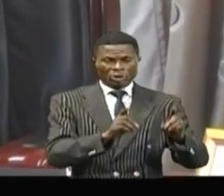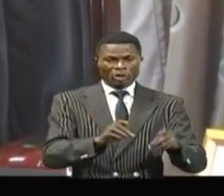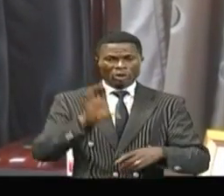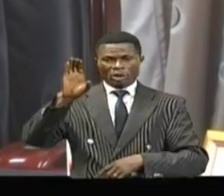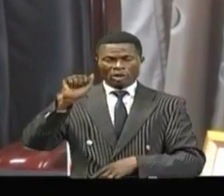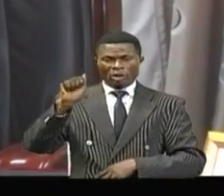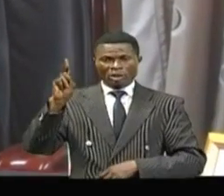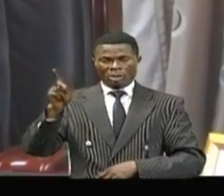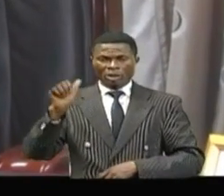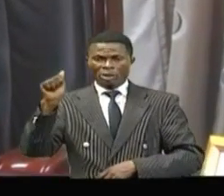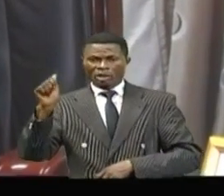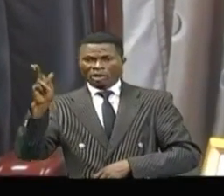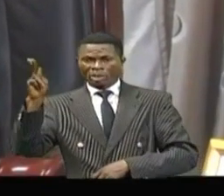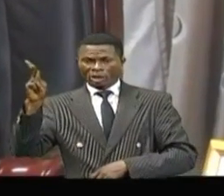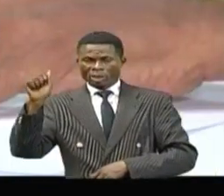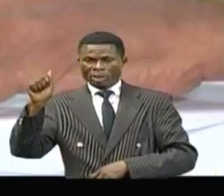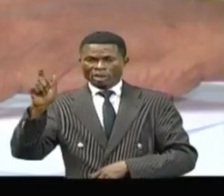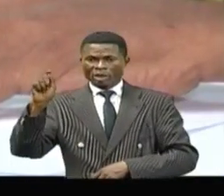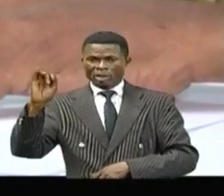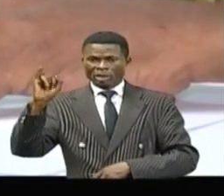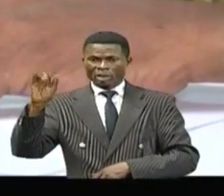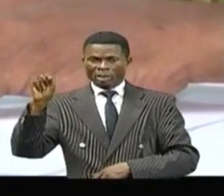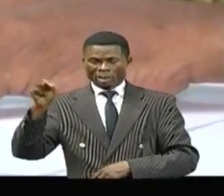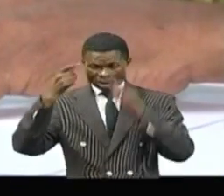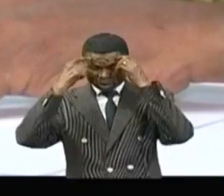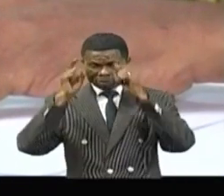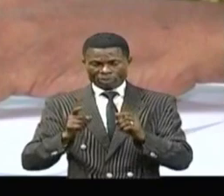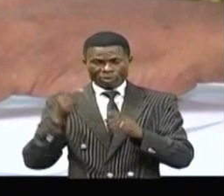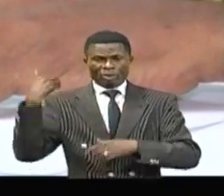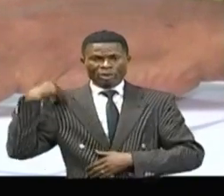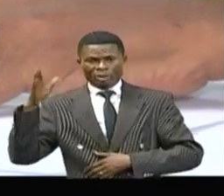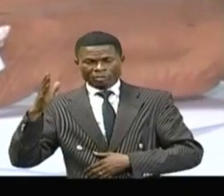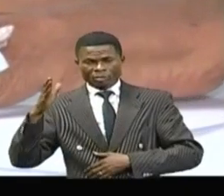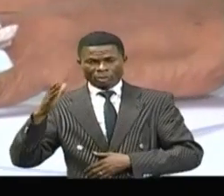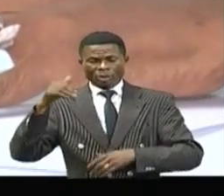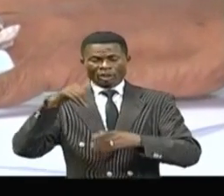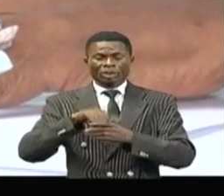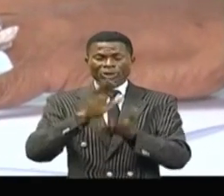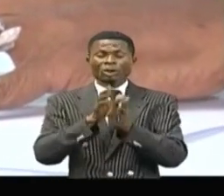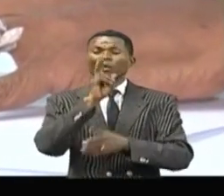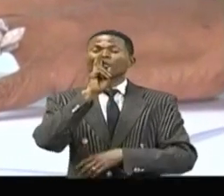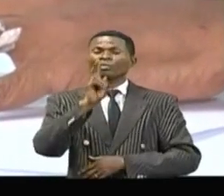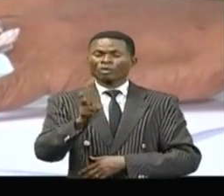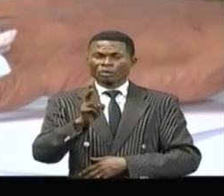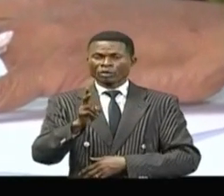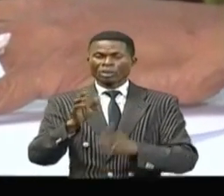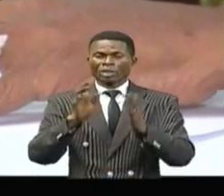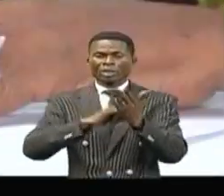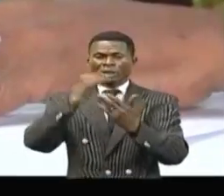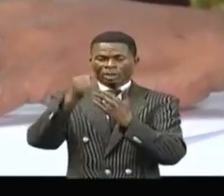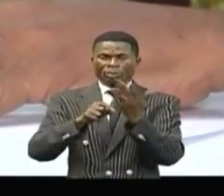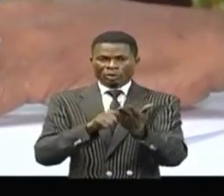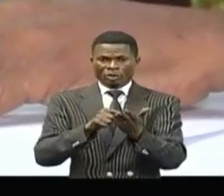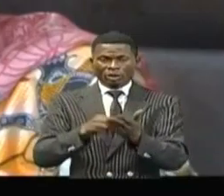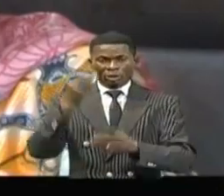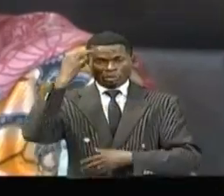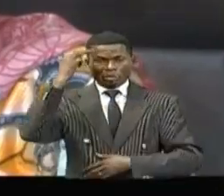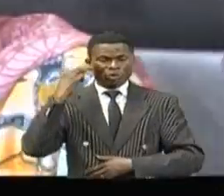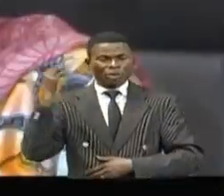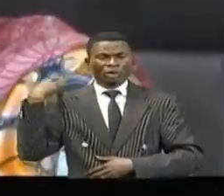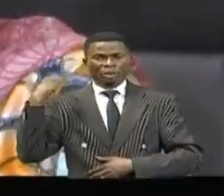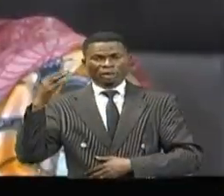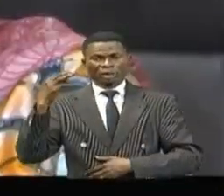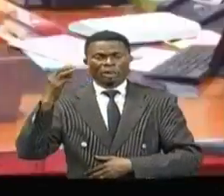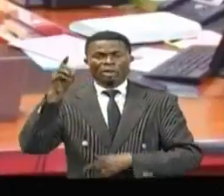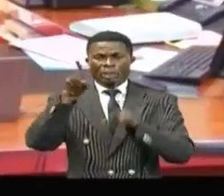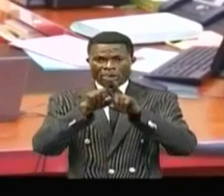Katindo, et c'est en vue d'orienter les décisions de l'État dans la matérialisation du dit projet. Le ministre d'État